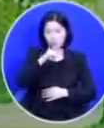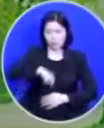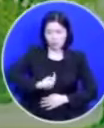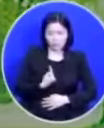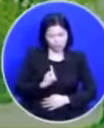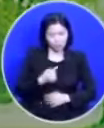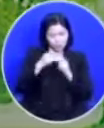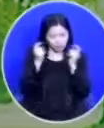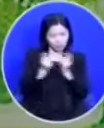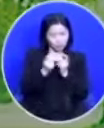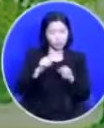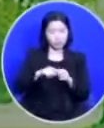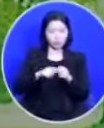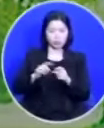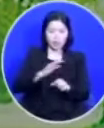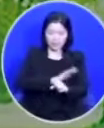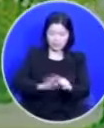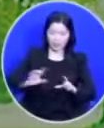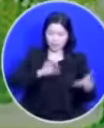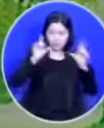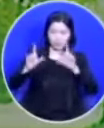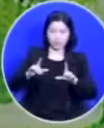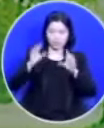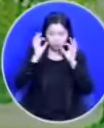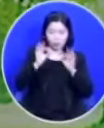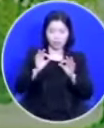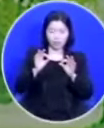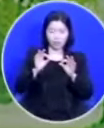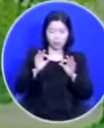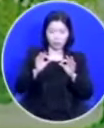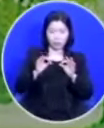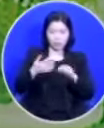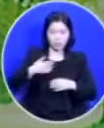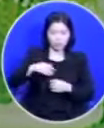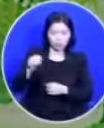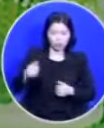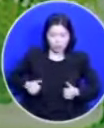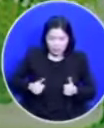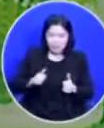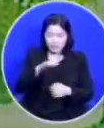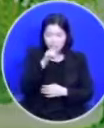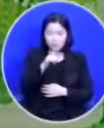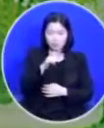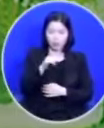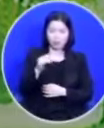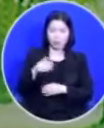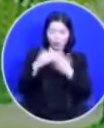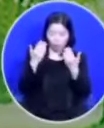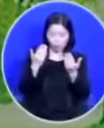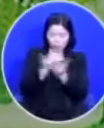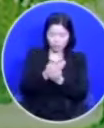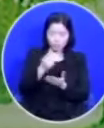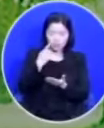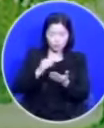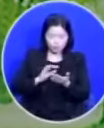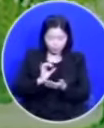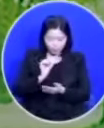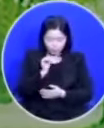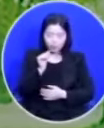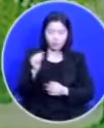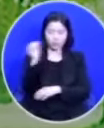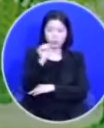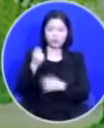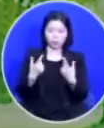잘 살아보겠다고 살지만 완전히 지금 졸음운전 하고 있는 마냥 하는 길로 가고 있는